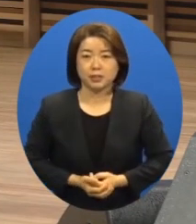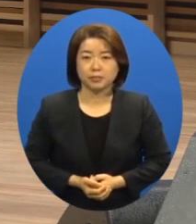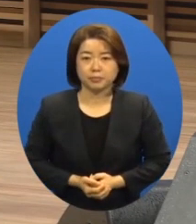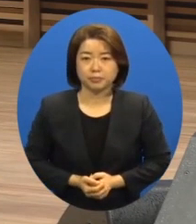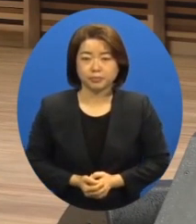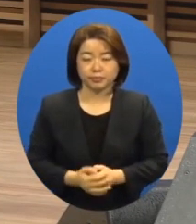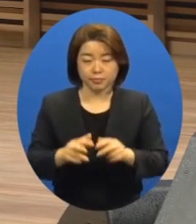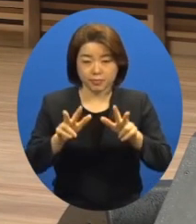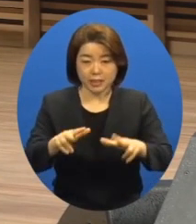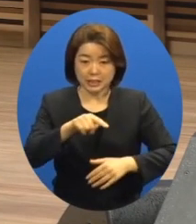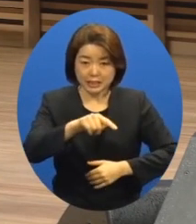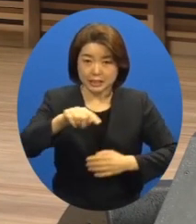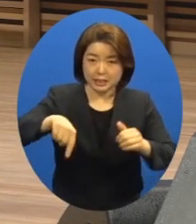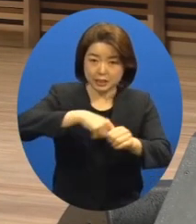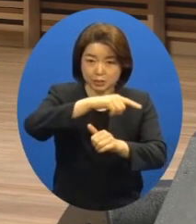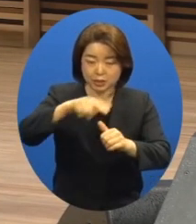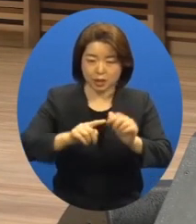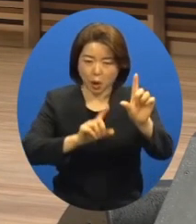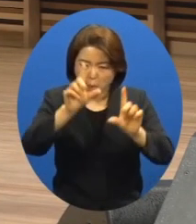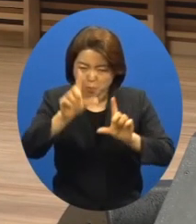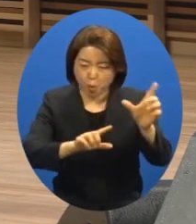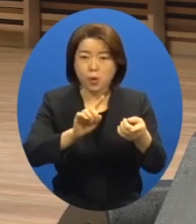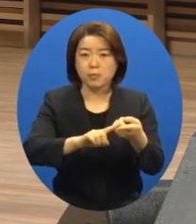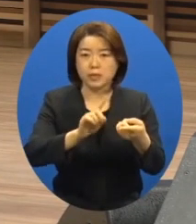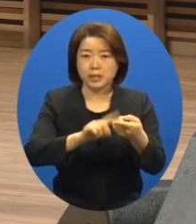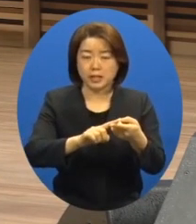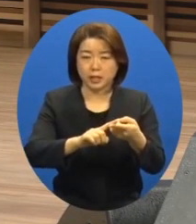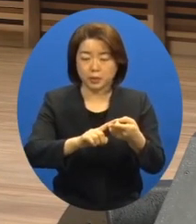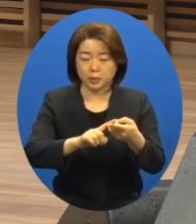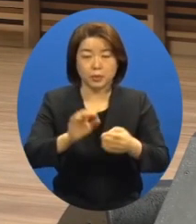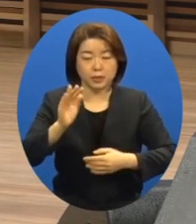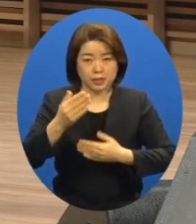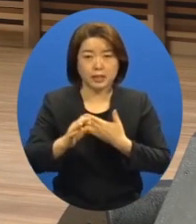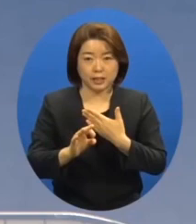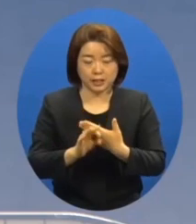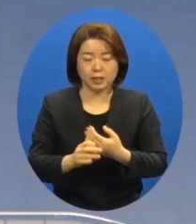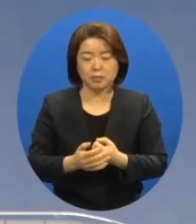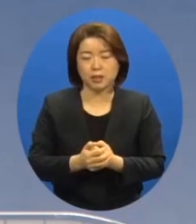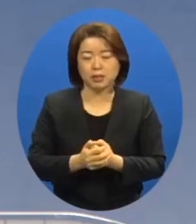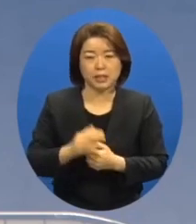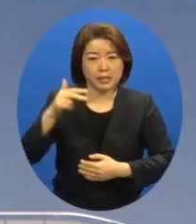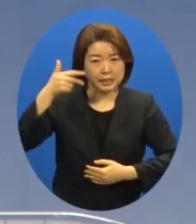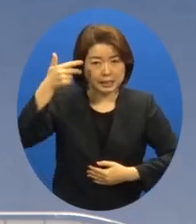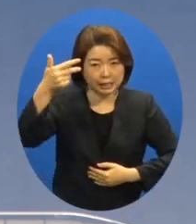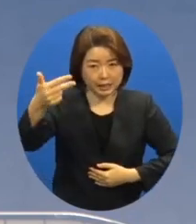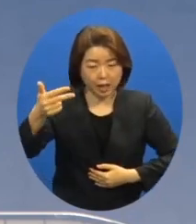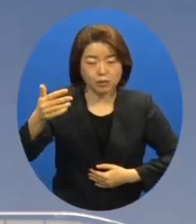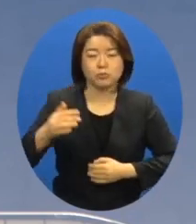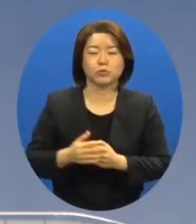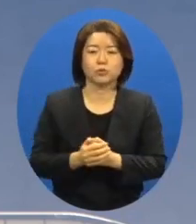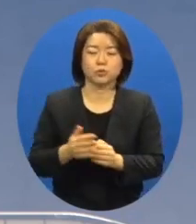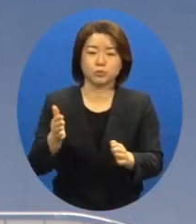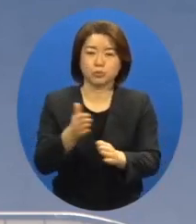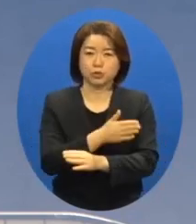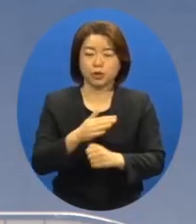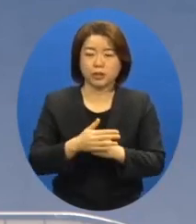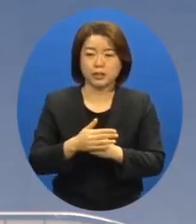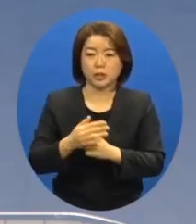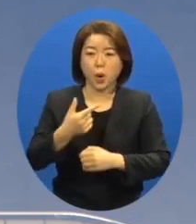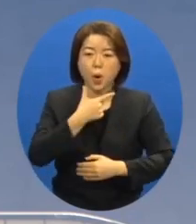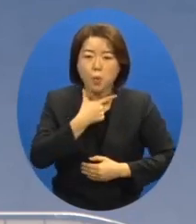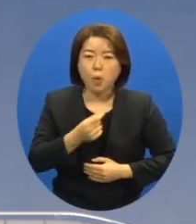지금 이 상태대로 간다면 다음 주일에는 교회 와서 예배하기 원하시는 분들의 신청을